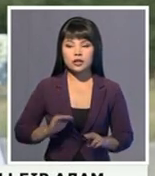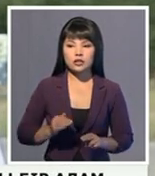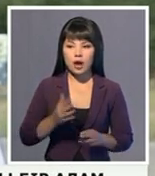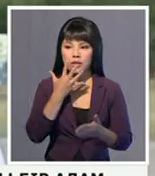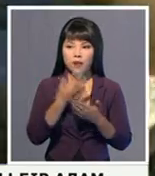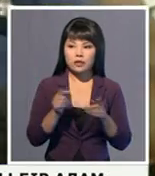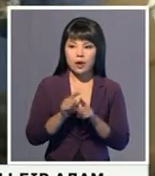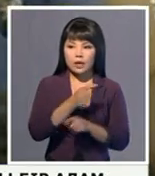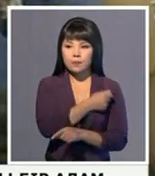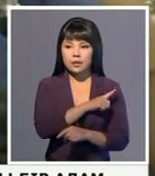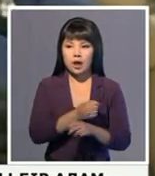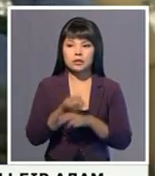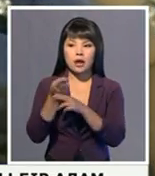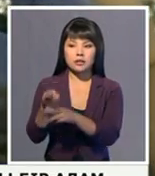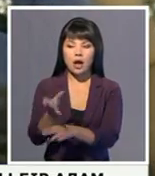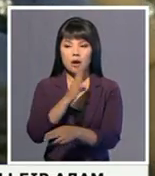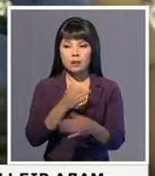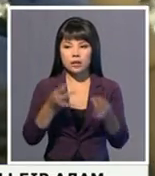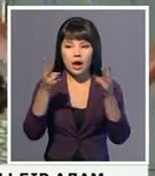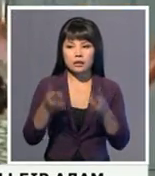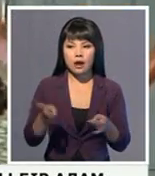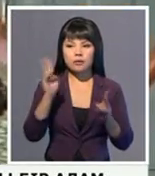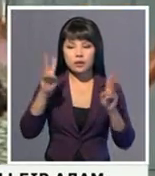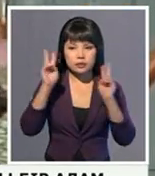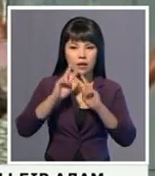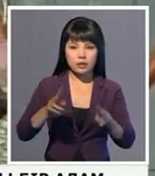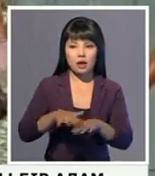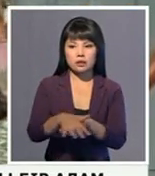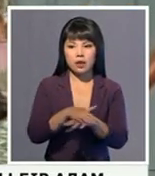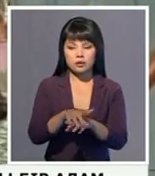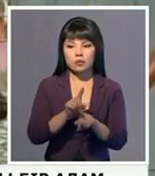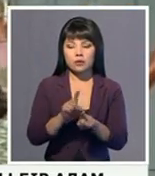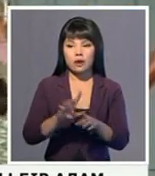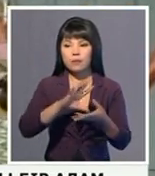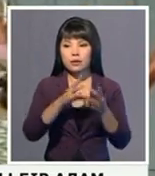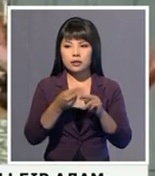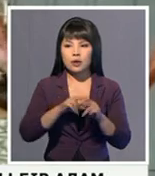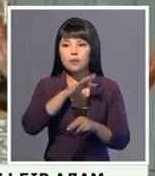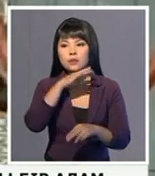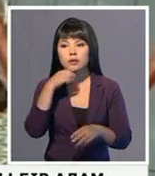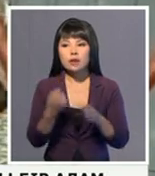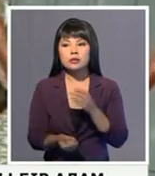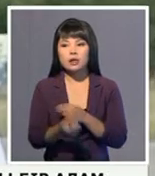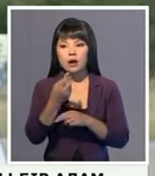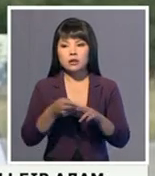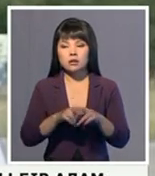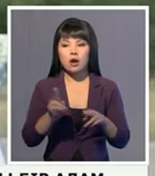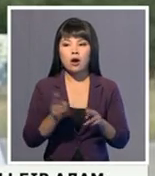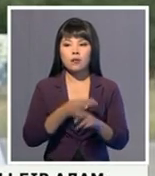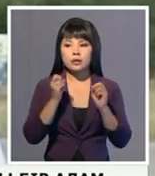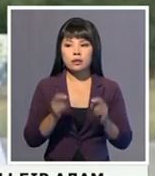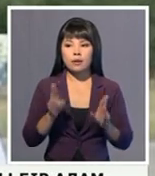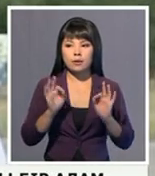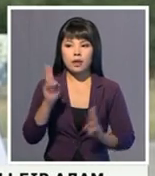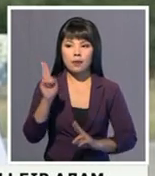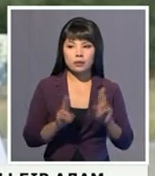отрядына жеткізілген. Апаттың айтып келмейтіні белгілі, алайда оқиға қалай өрбігені, қауіпсіздік шараларының қаншалық